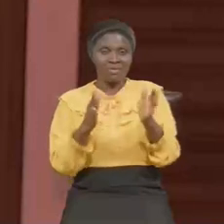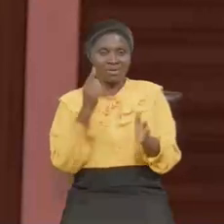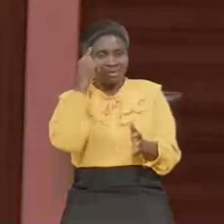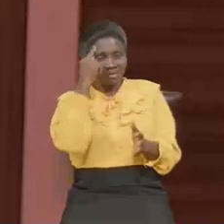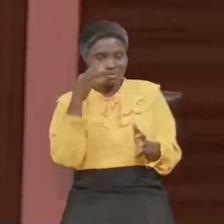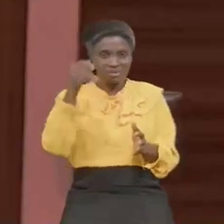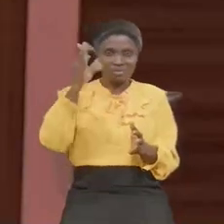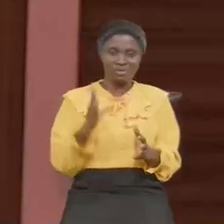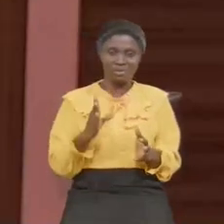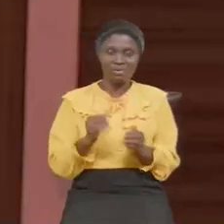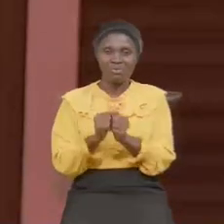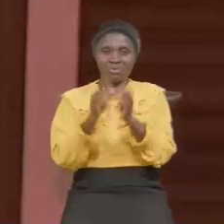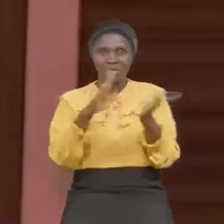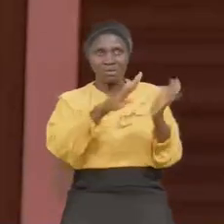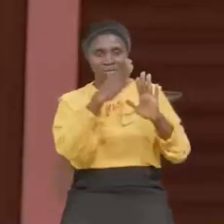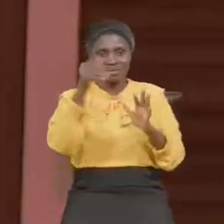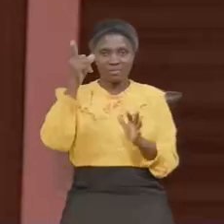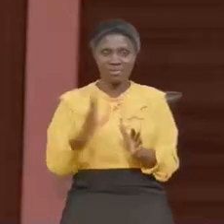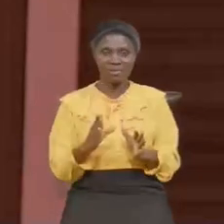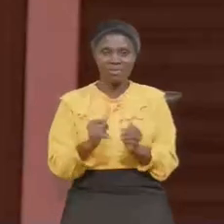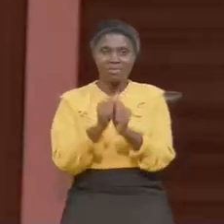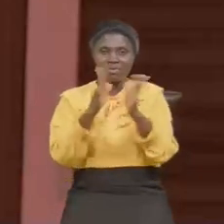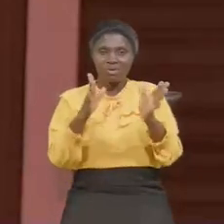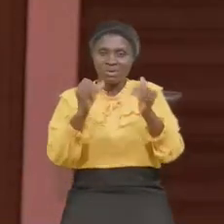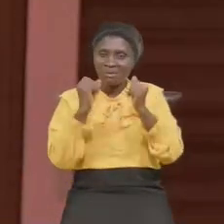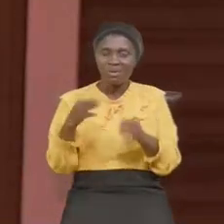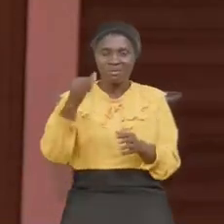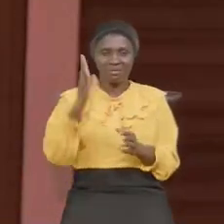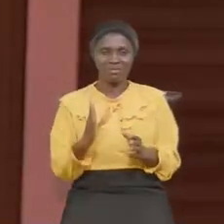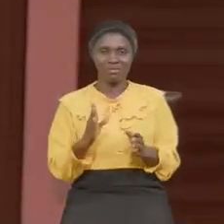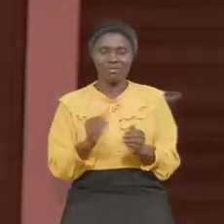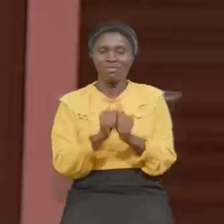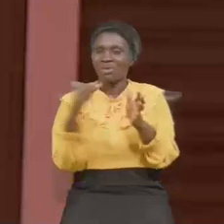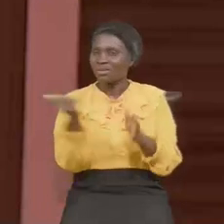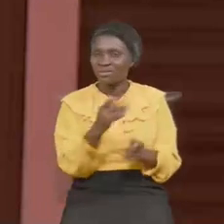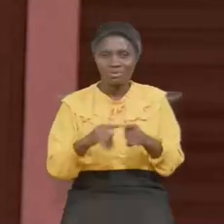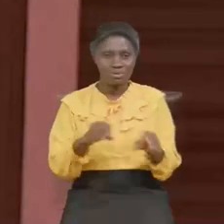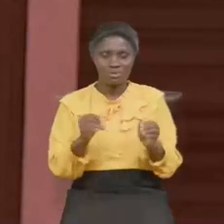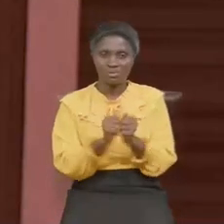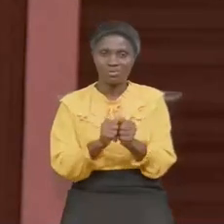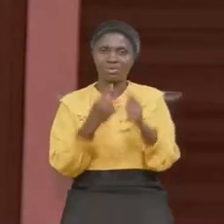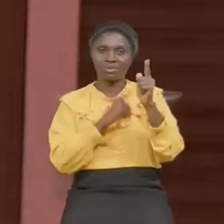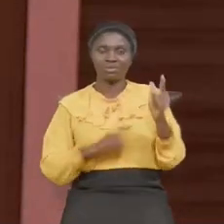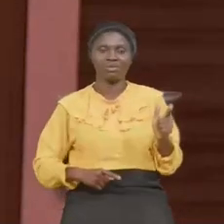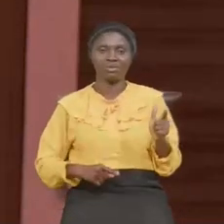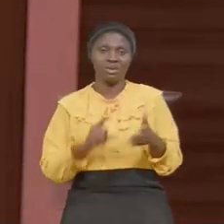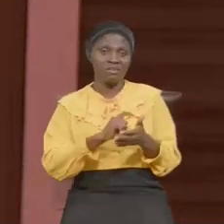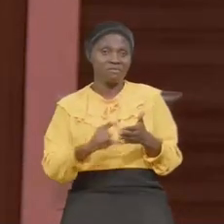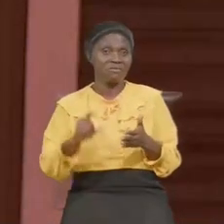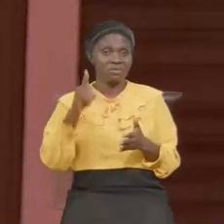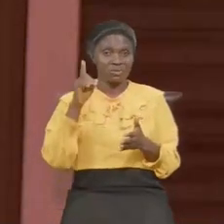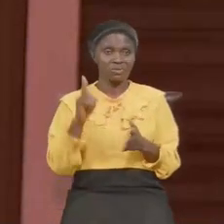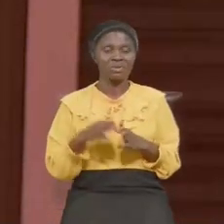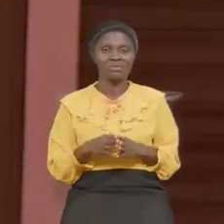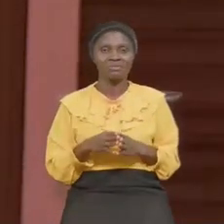pardon de Dieu, sans penser à la puissance de Dieu, sans rien qui a à faire à Dieu. Verset 2, Louis II, ils